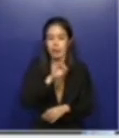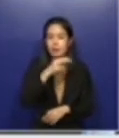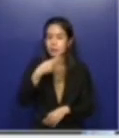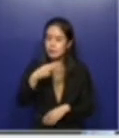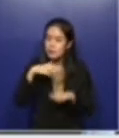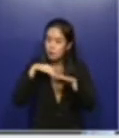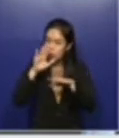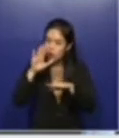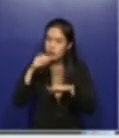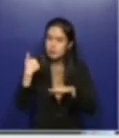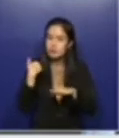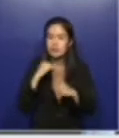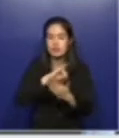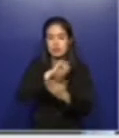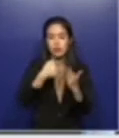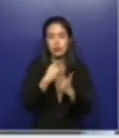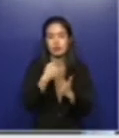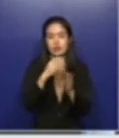อันนี้คือจังหวัดระยอง